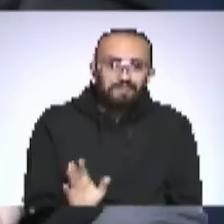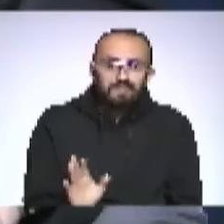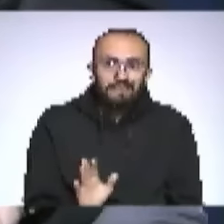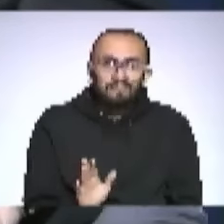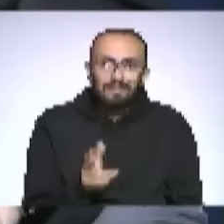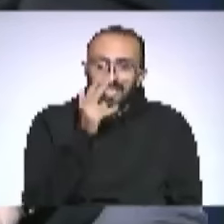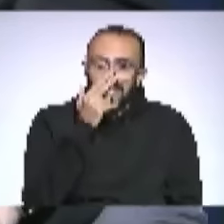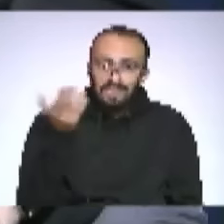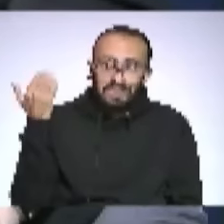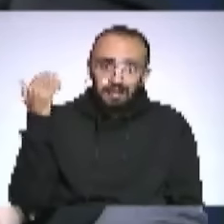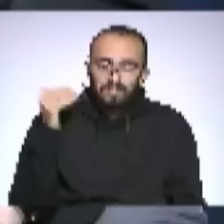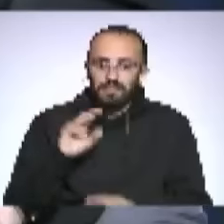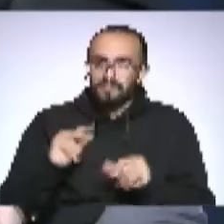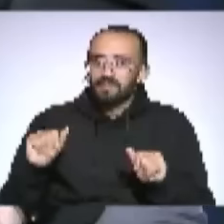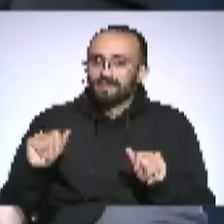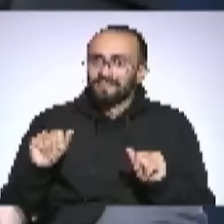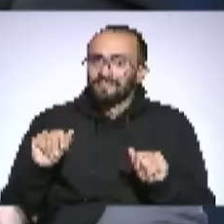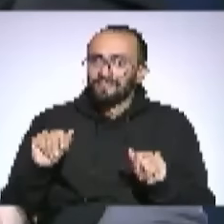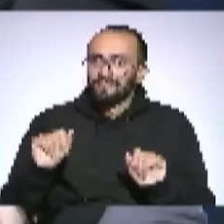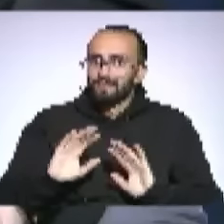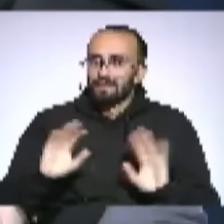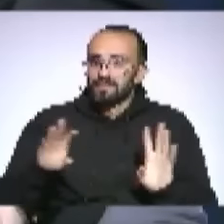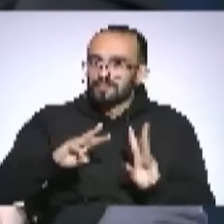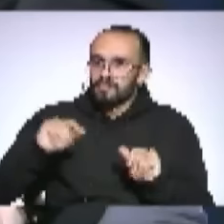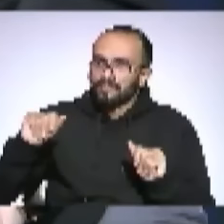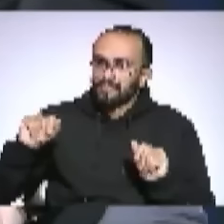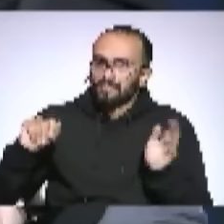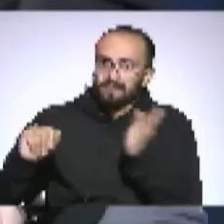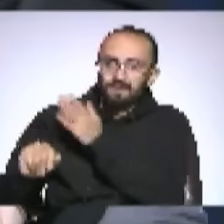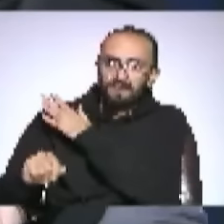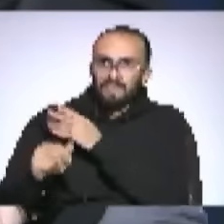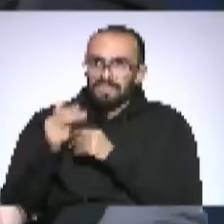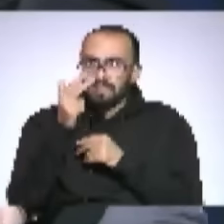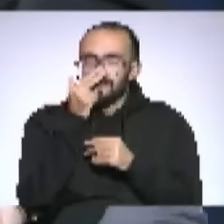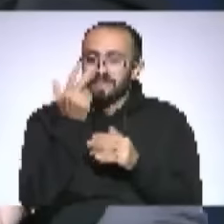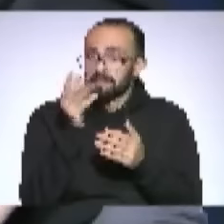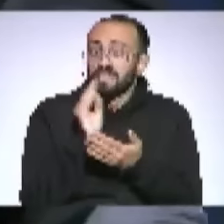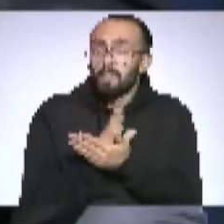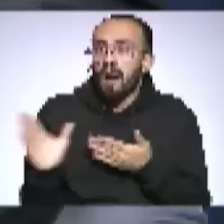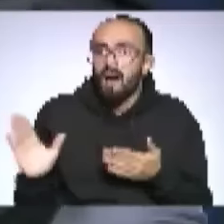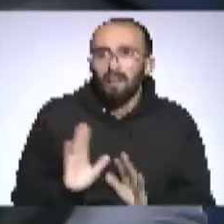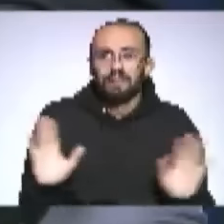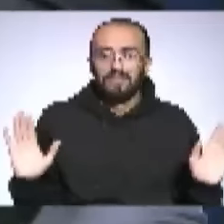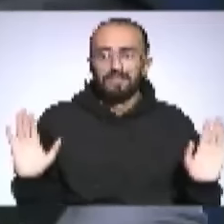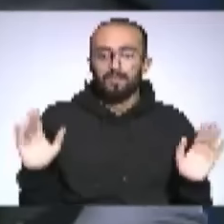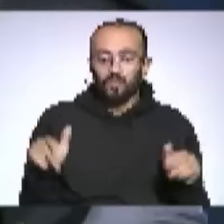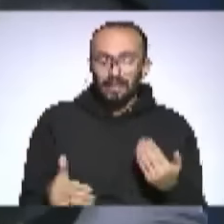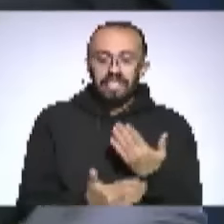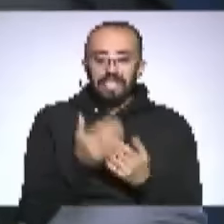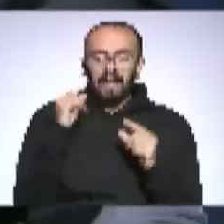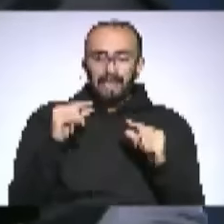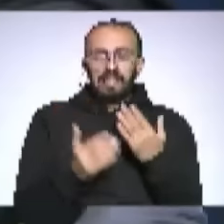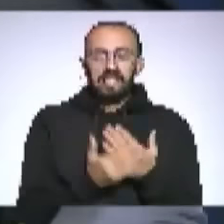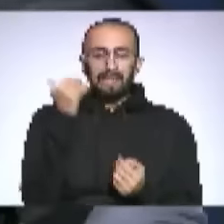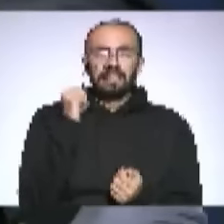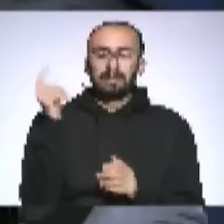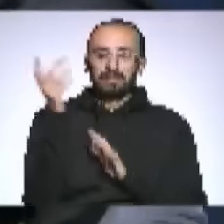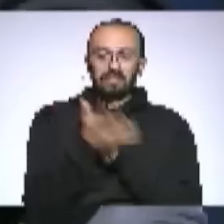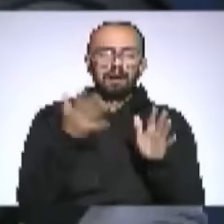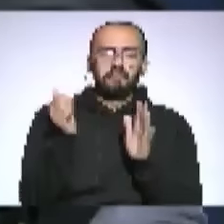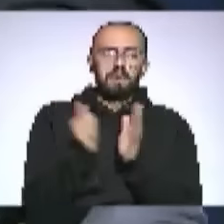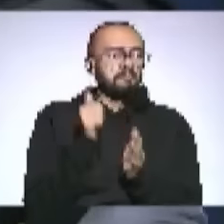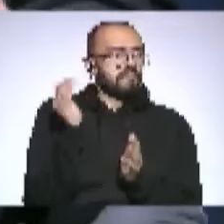قبل الحاله اللي كانت من خمس سنين النهارده انت عندك ادله جديده وهو بيتكلم يقول